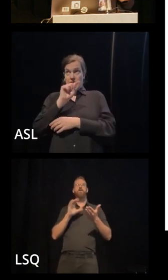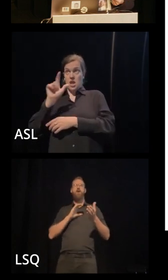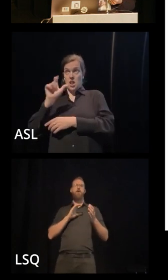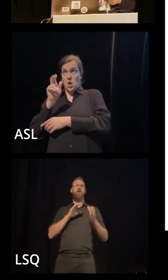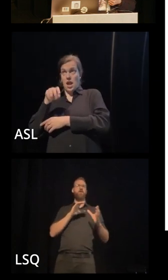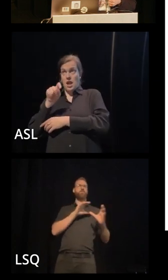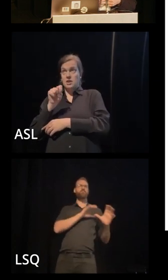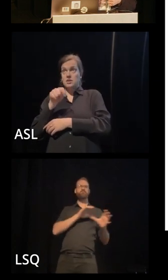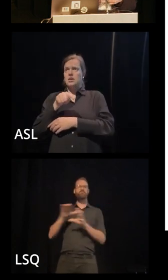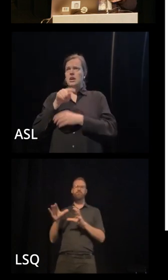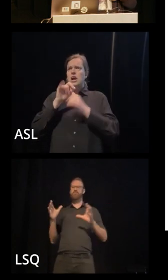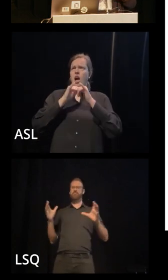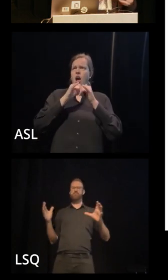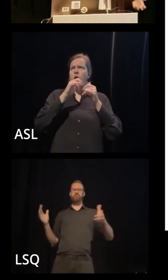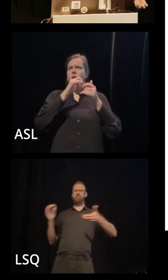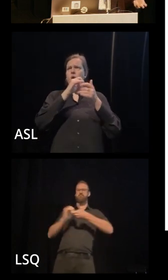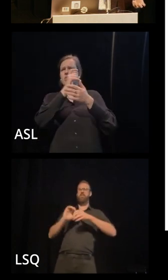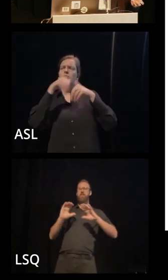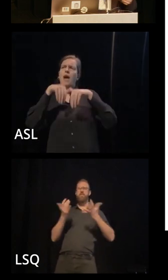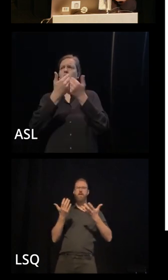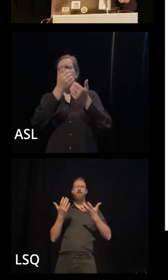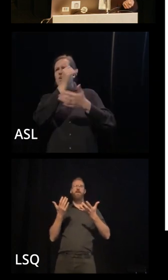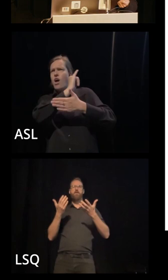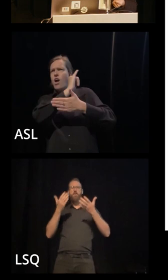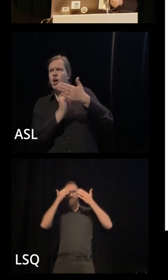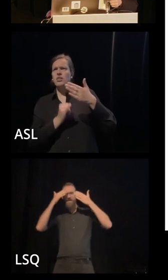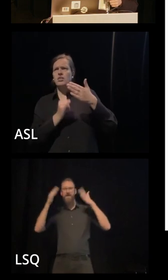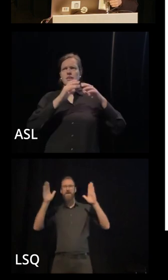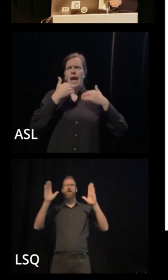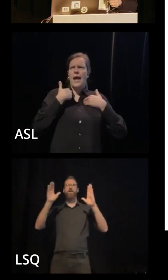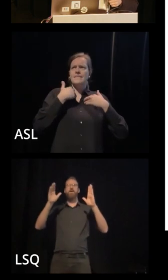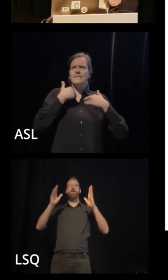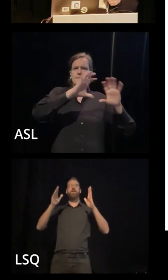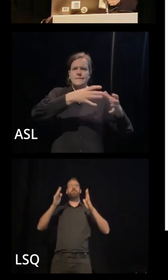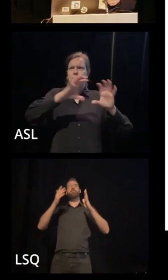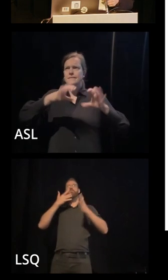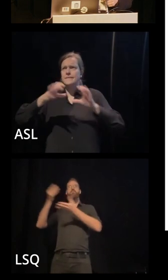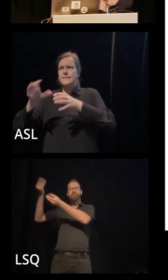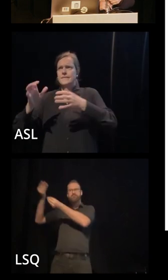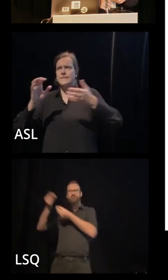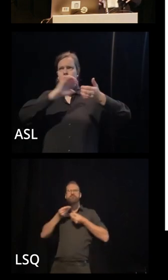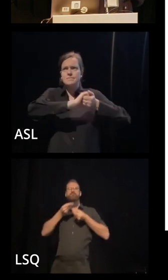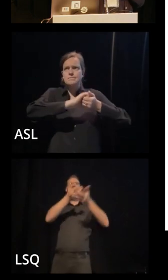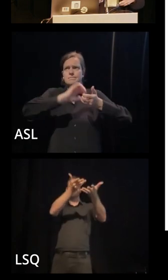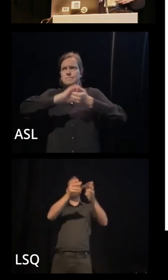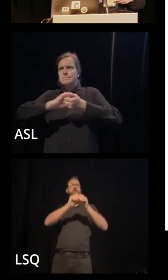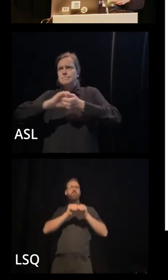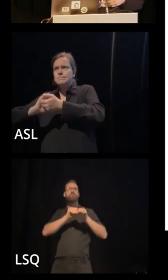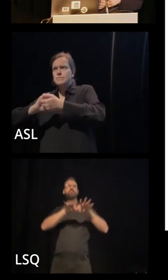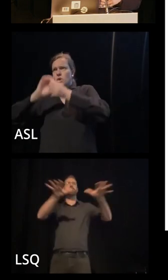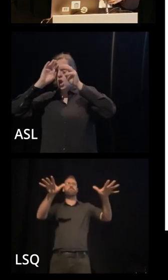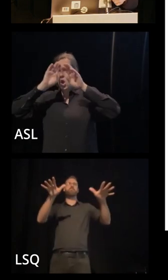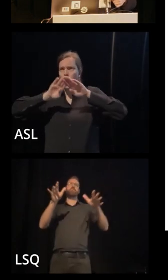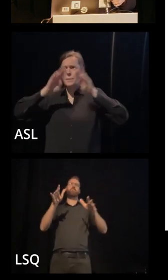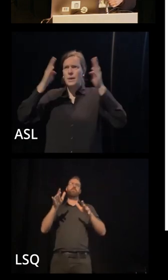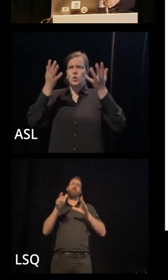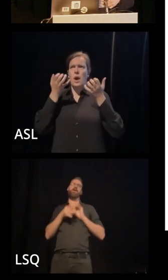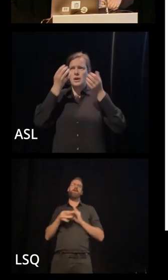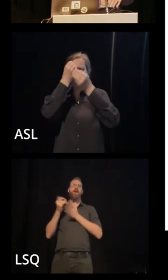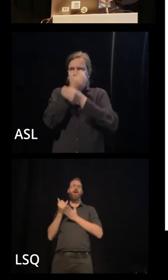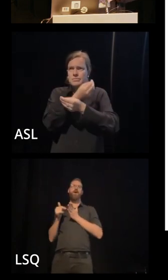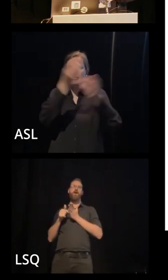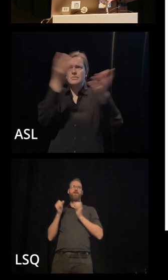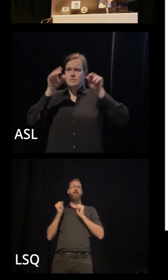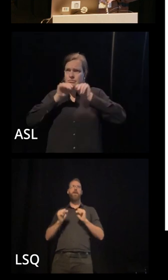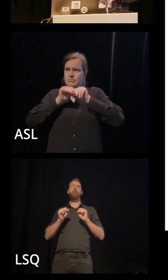l'intersectorialité, à l'ouverture et à la transposition de la connaissance par les arts. Mais de façon plus concrète, à partir du projet,